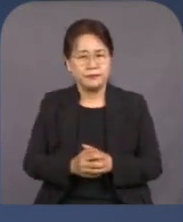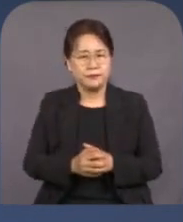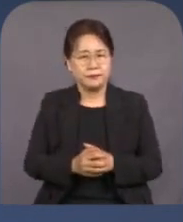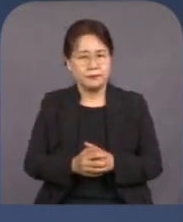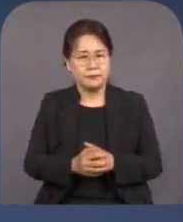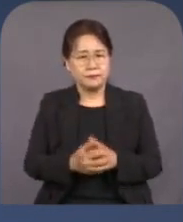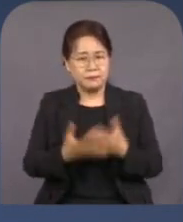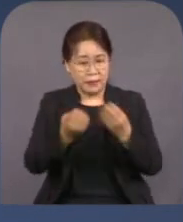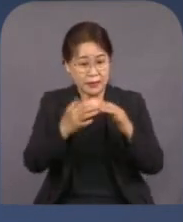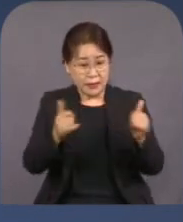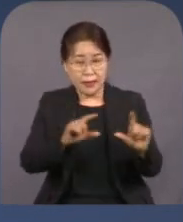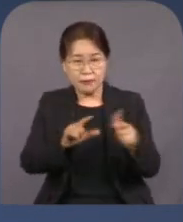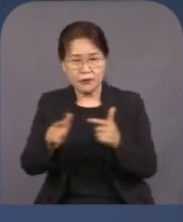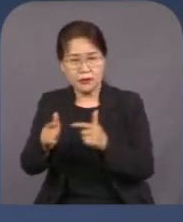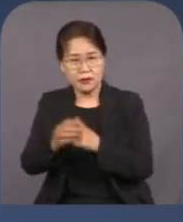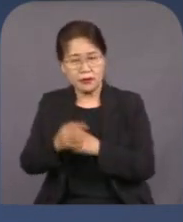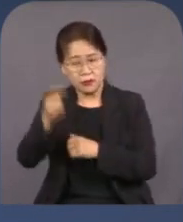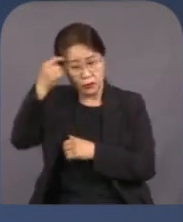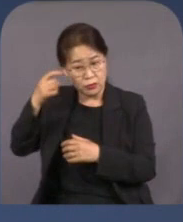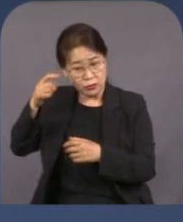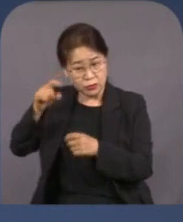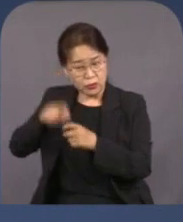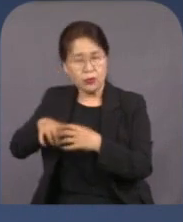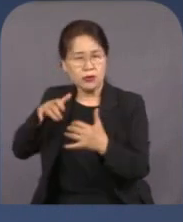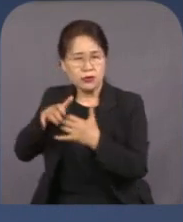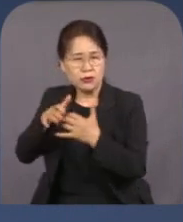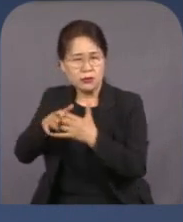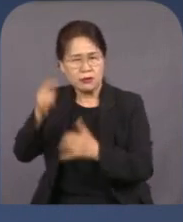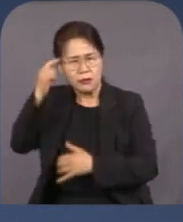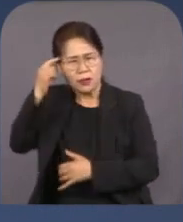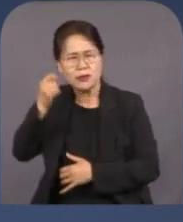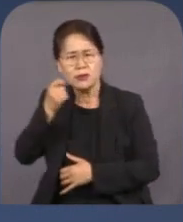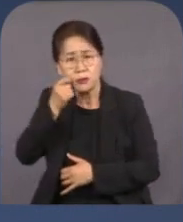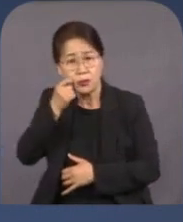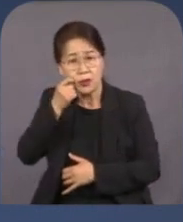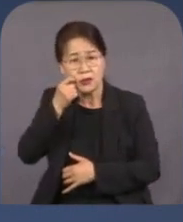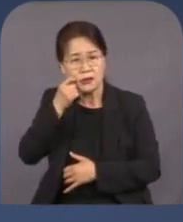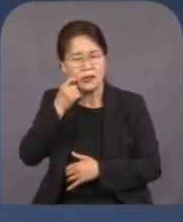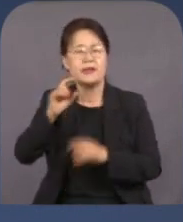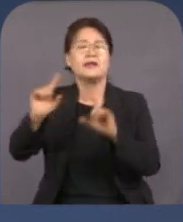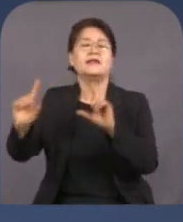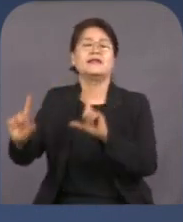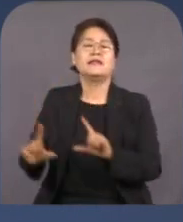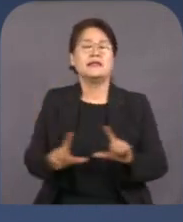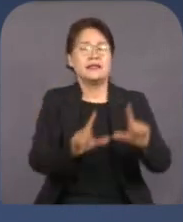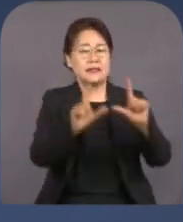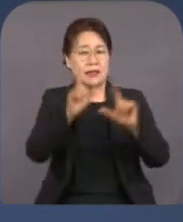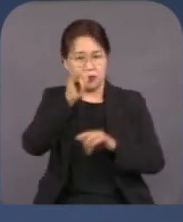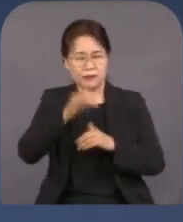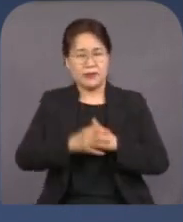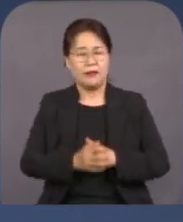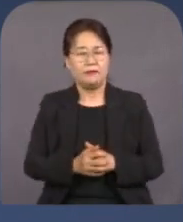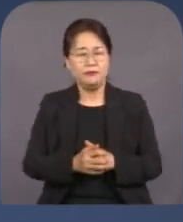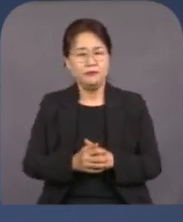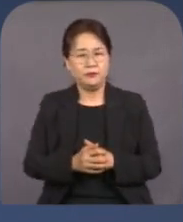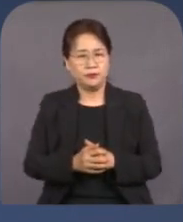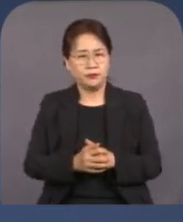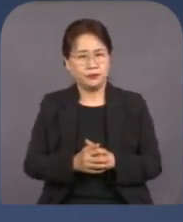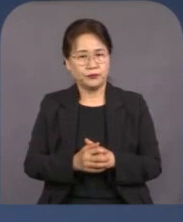그런데 많은 사람들이이 영적인 전쟁을 의식하지 못하고 살아갈 때가 참 많습니다